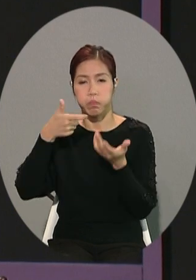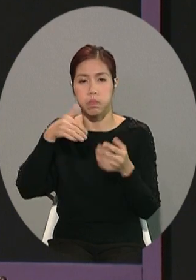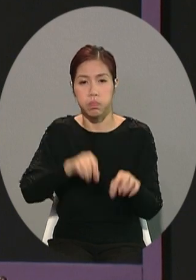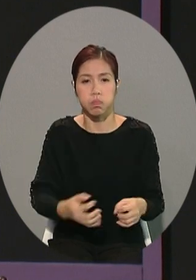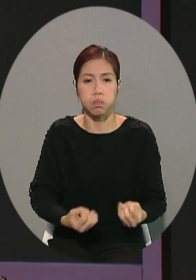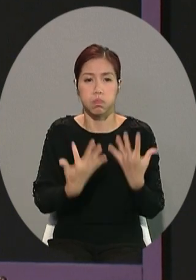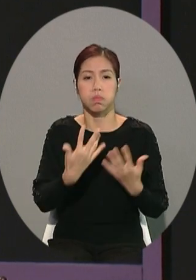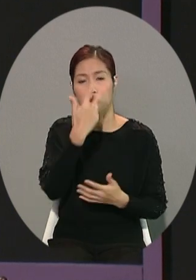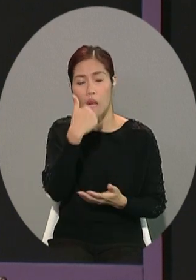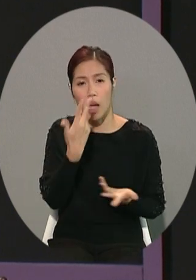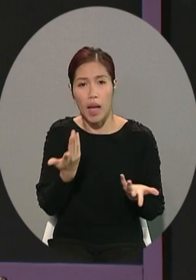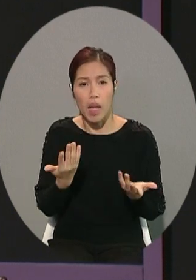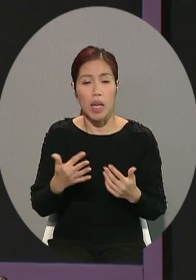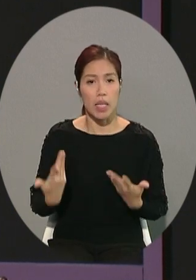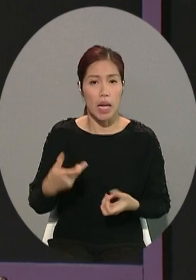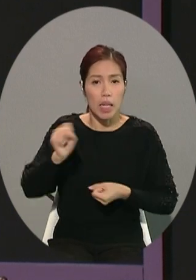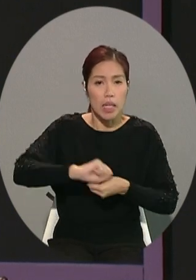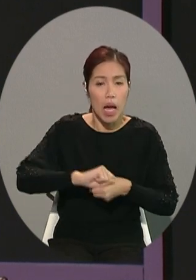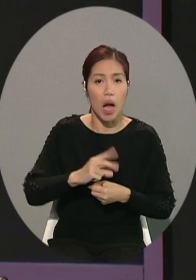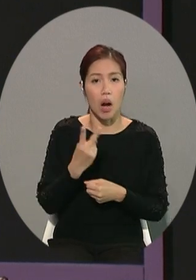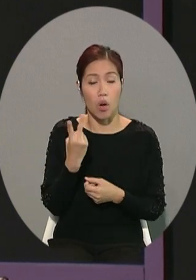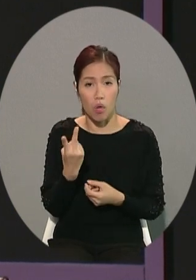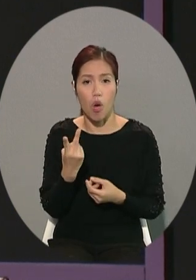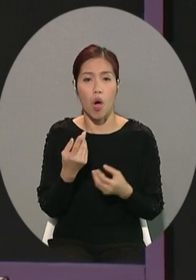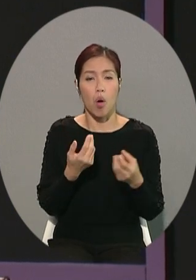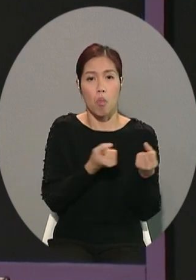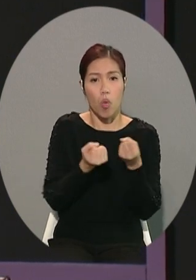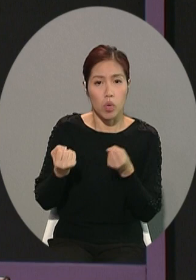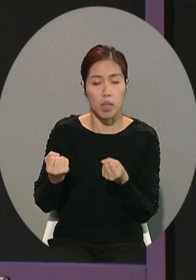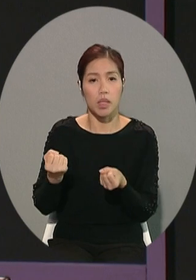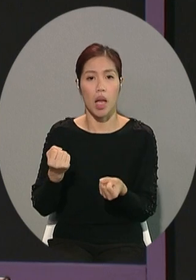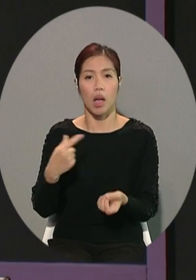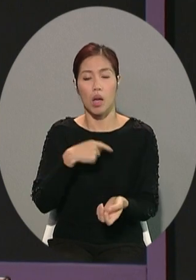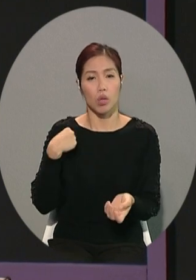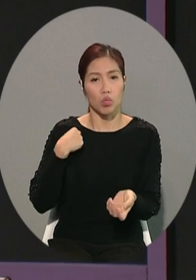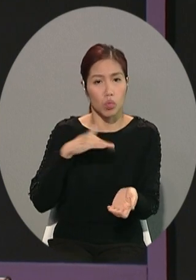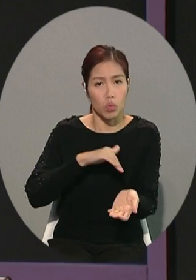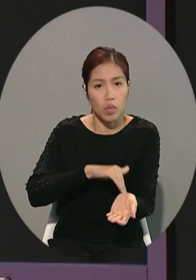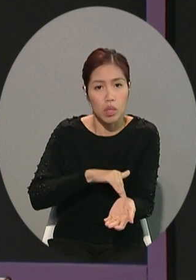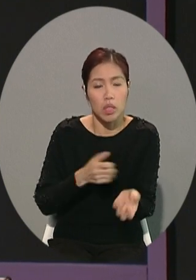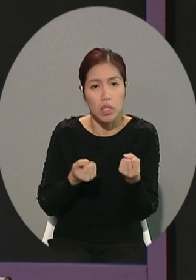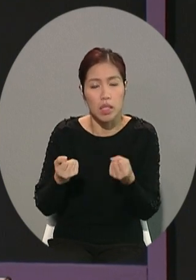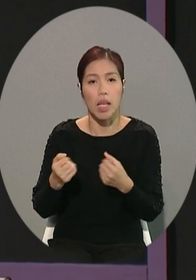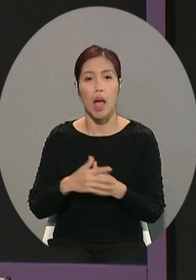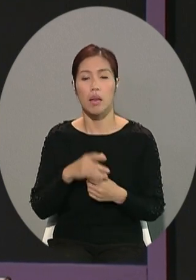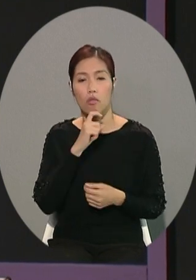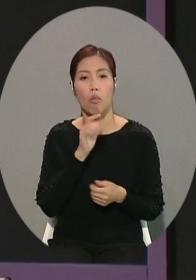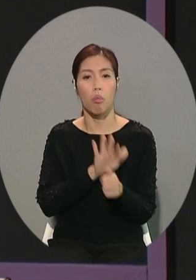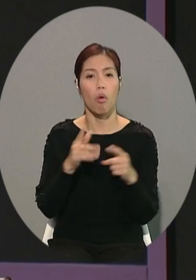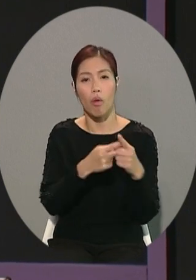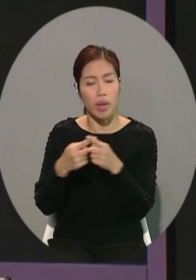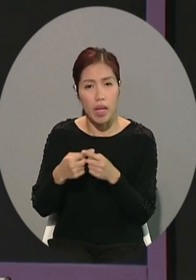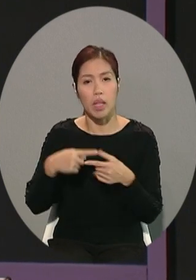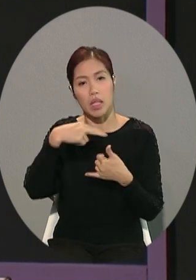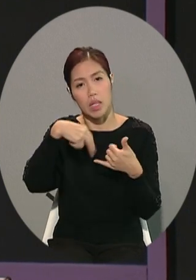應該是增設兩部的中醫車或者是西醫車，就是巡迴是幫街坊做健康檢查，或者是一些廉